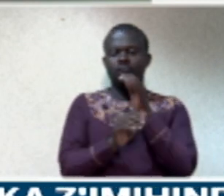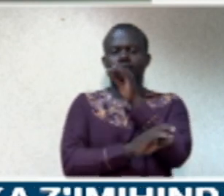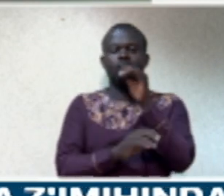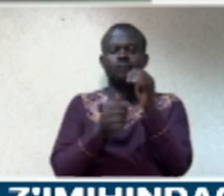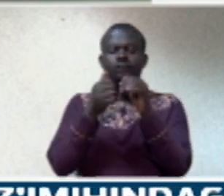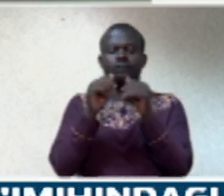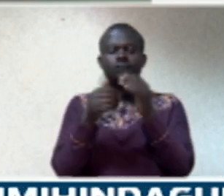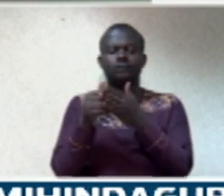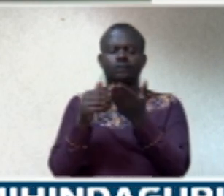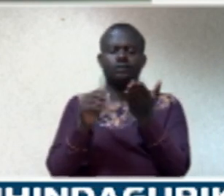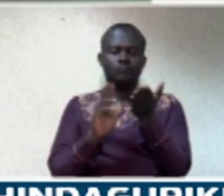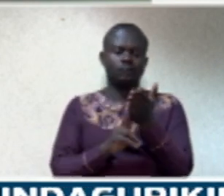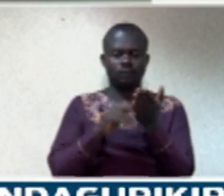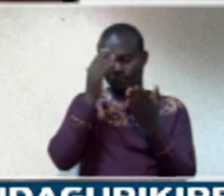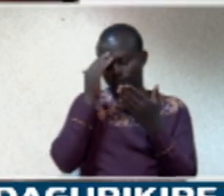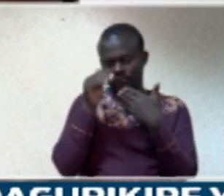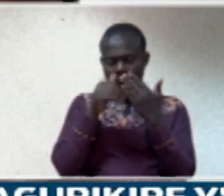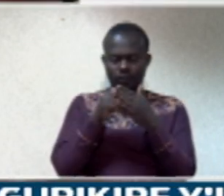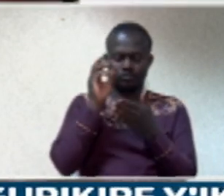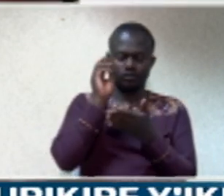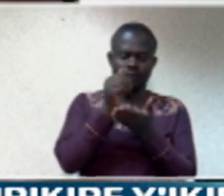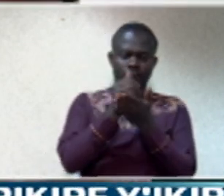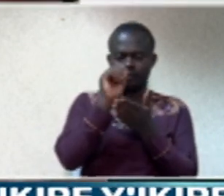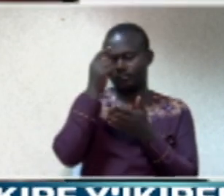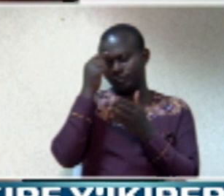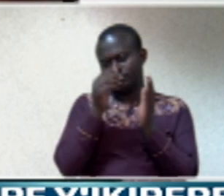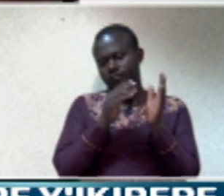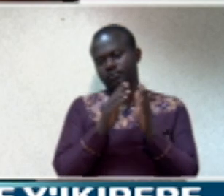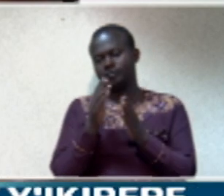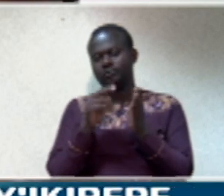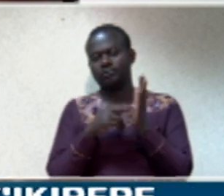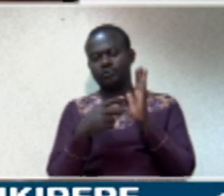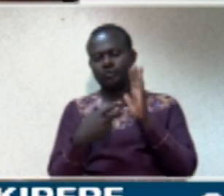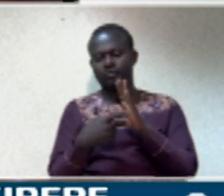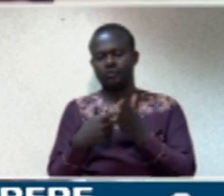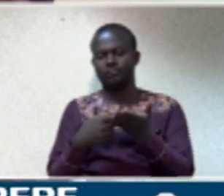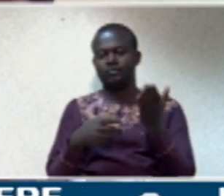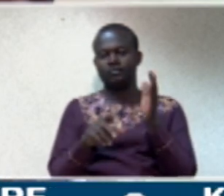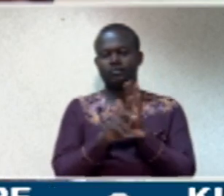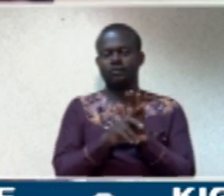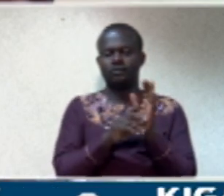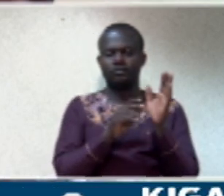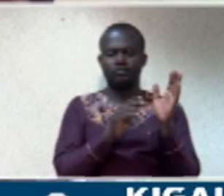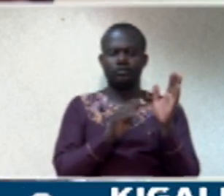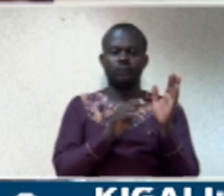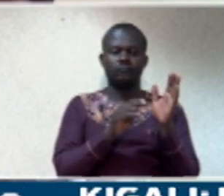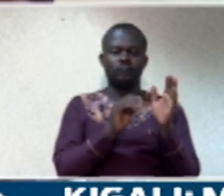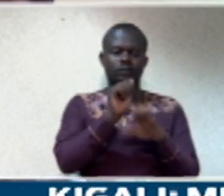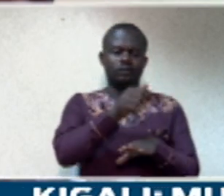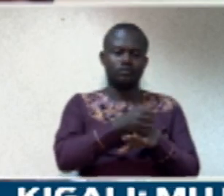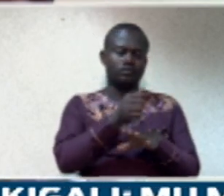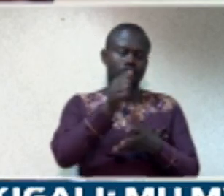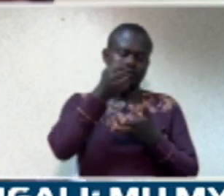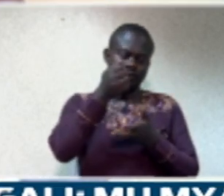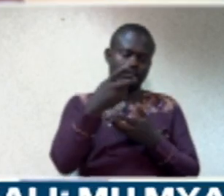nibyo noneho uyu munsi byemejwe kugira ngo bizafashe guverinoma gutegura noneho umushinga w'itegeko rigena ingengo y'imari ya